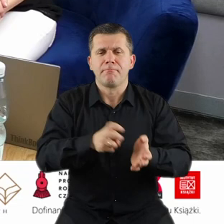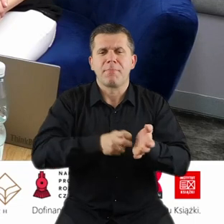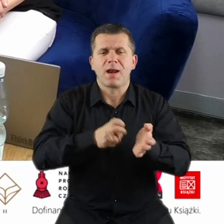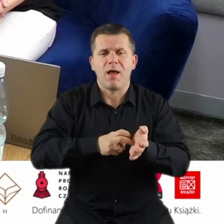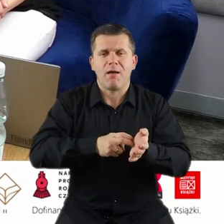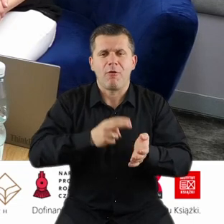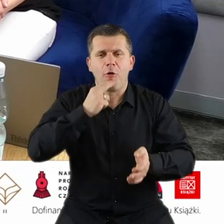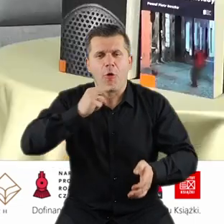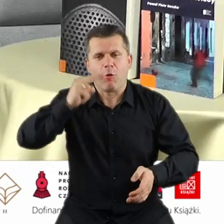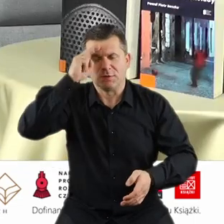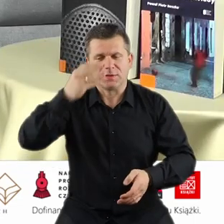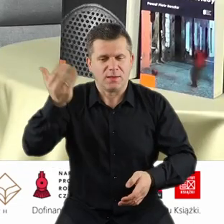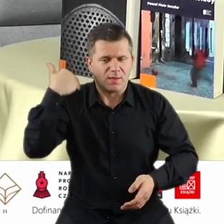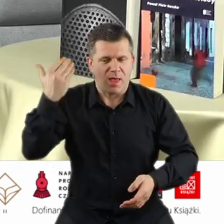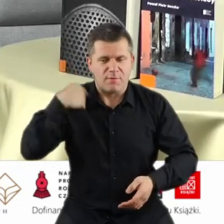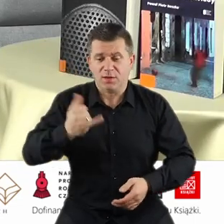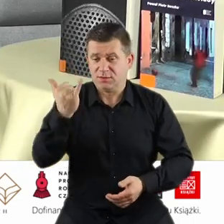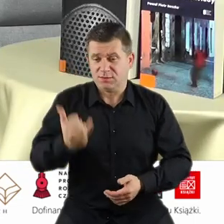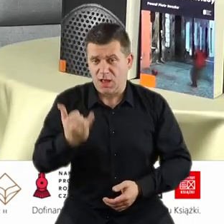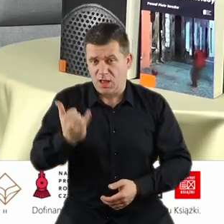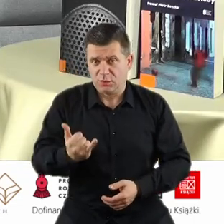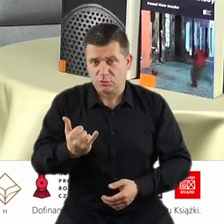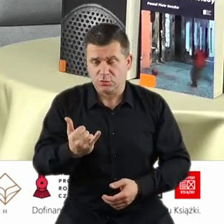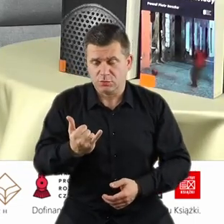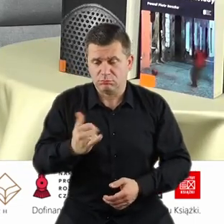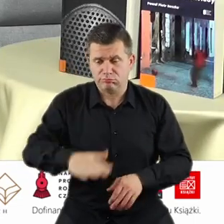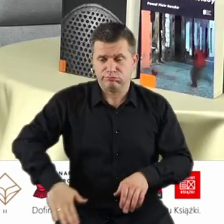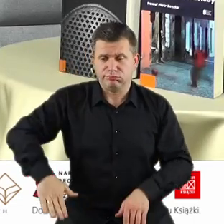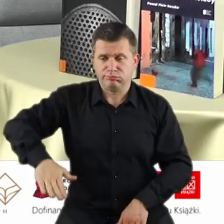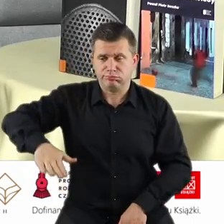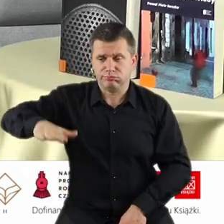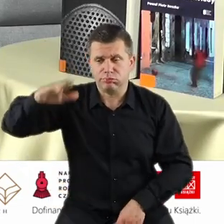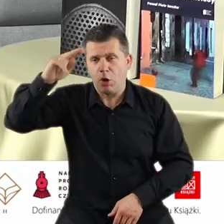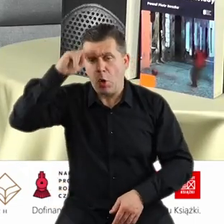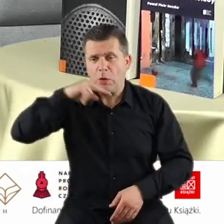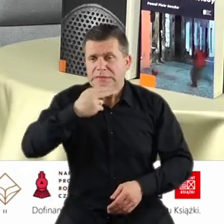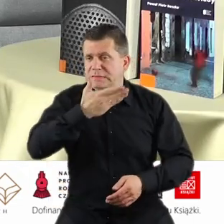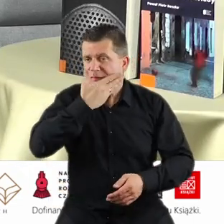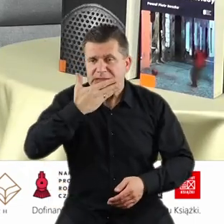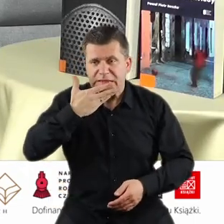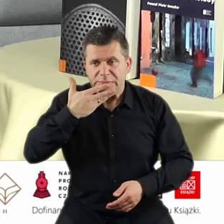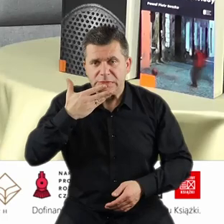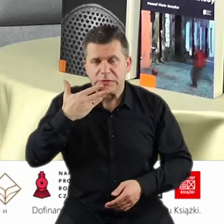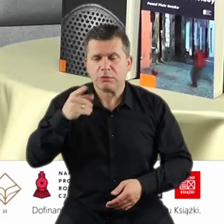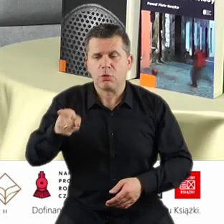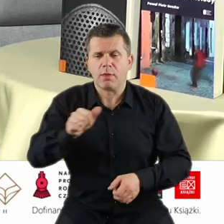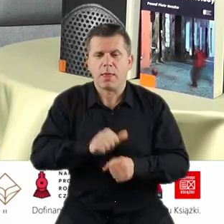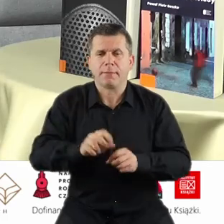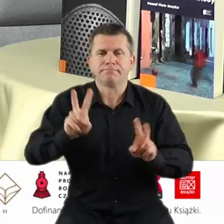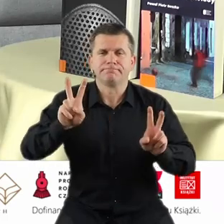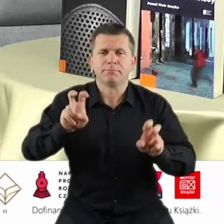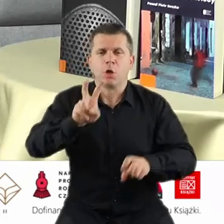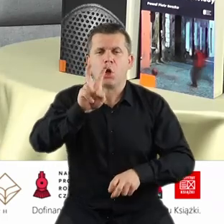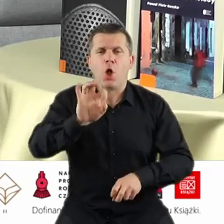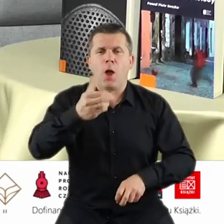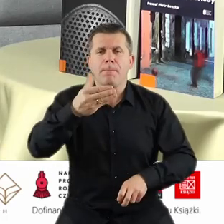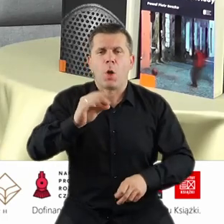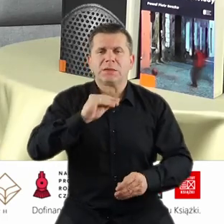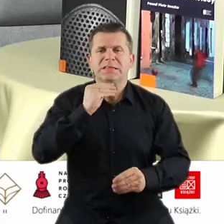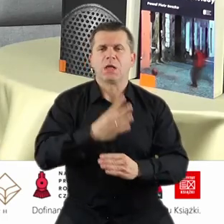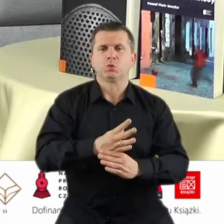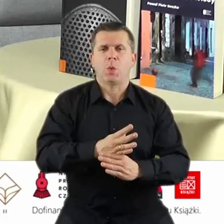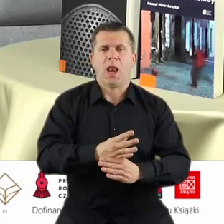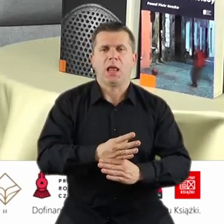deficytu ojca w dzieciństwie. Czyli dziecko pochodzące się w rodzinie, gdzie tego ojca nie ma, jest homoseksualistą, no